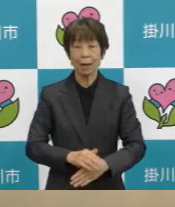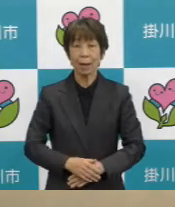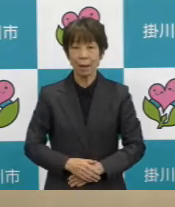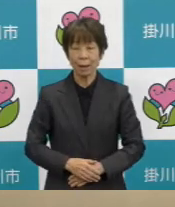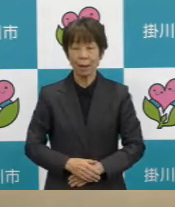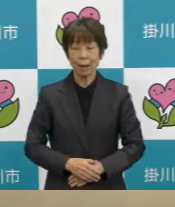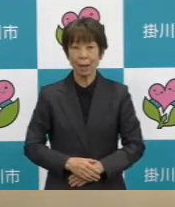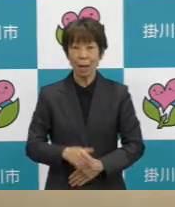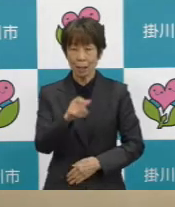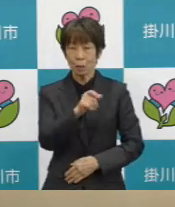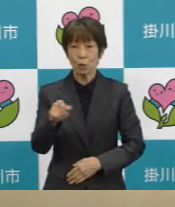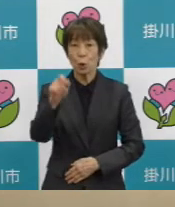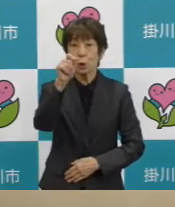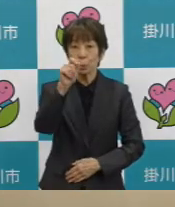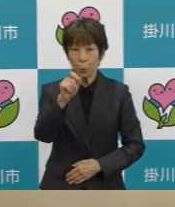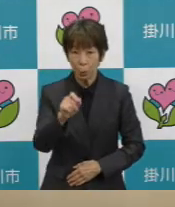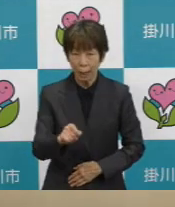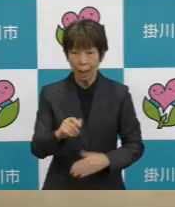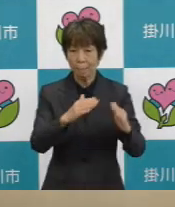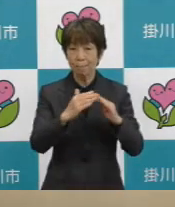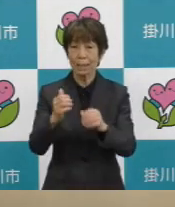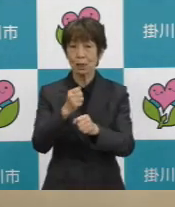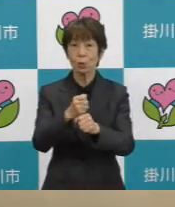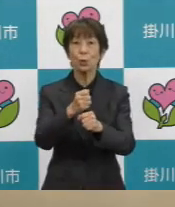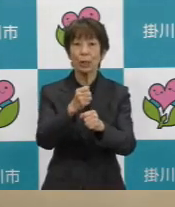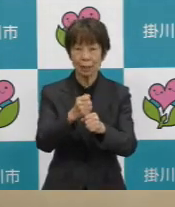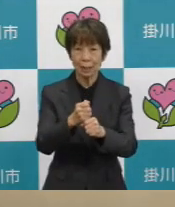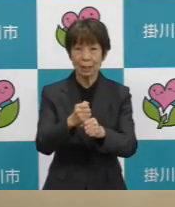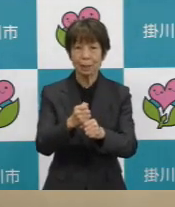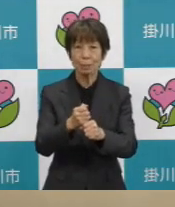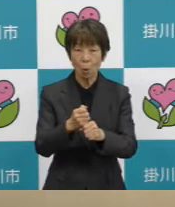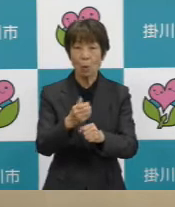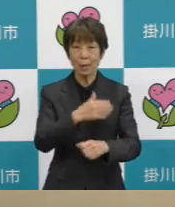十分な町づくりも元気な